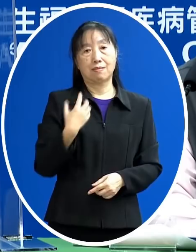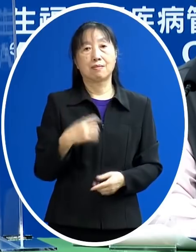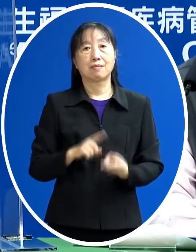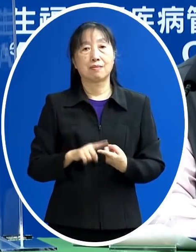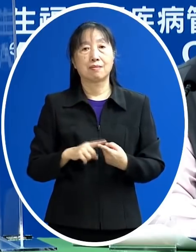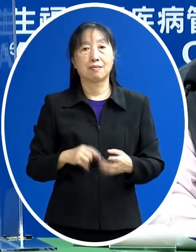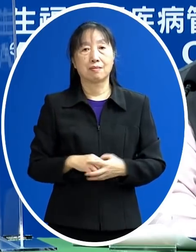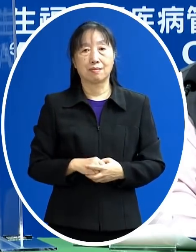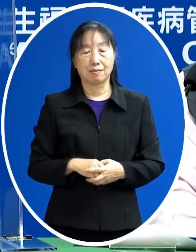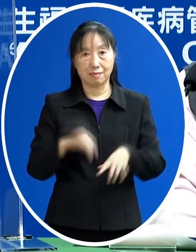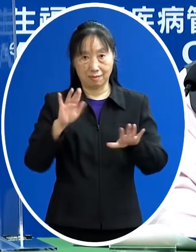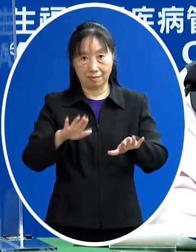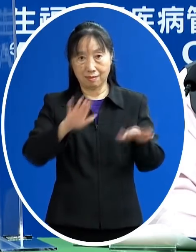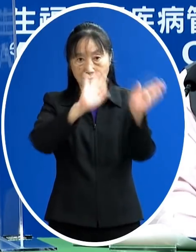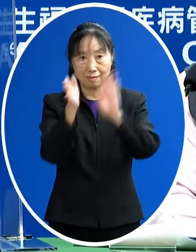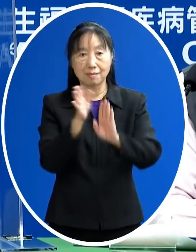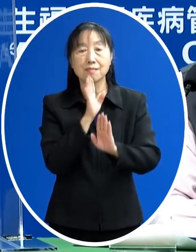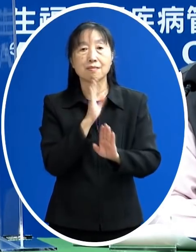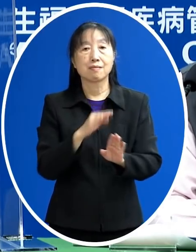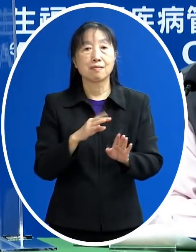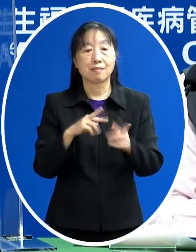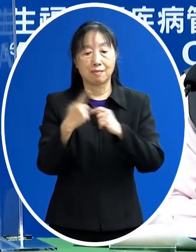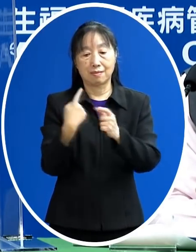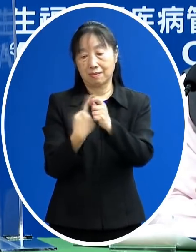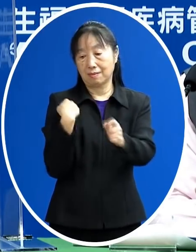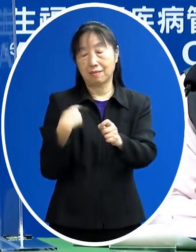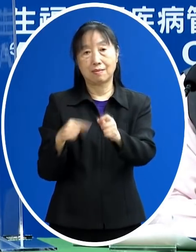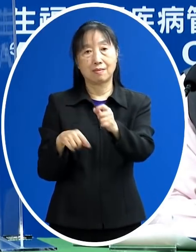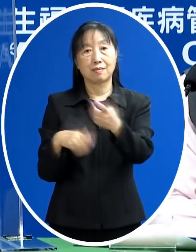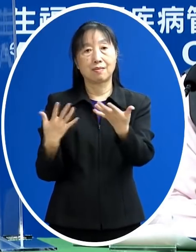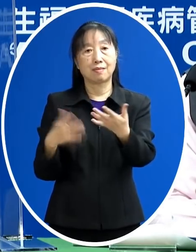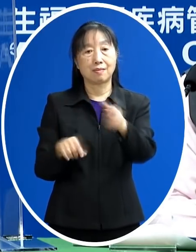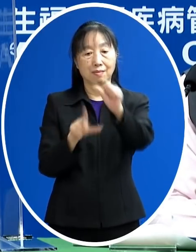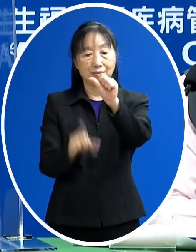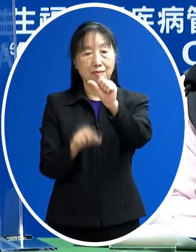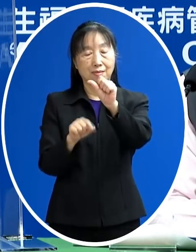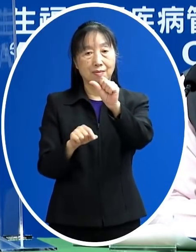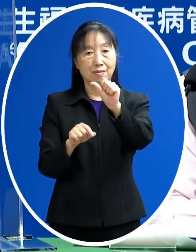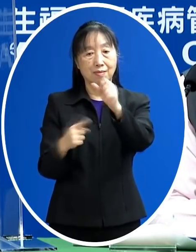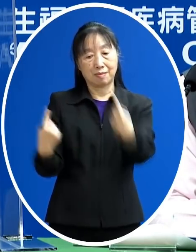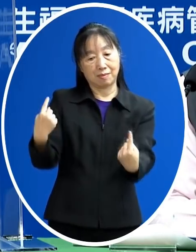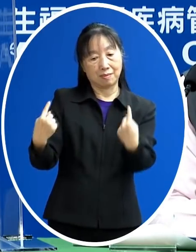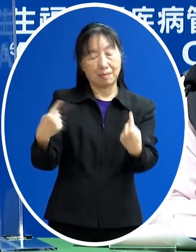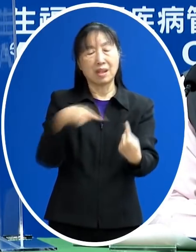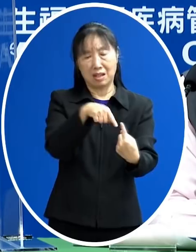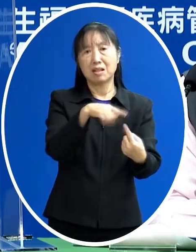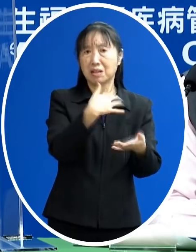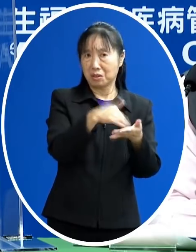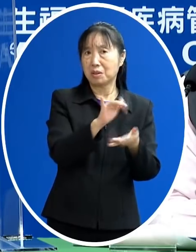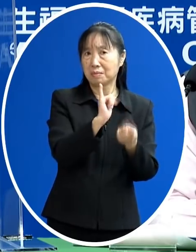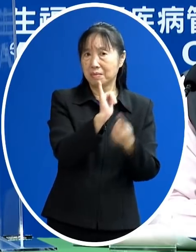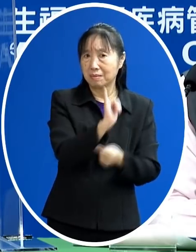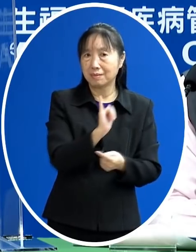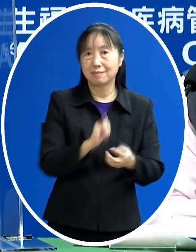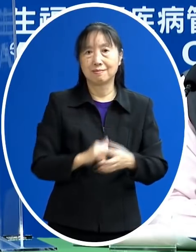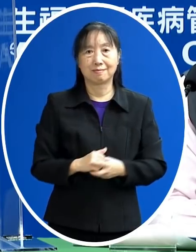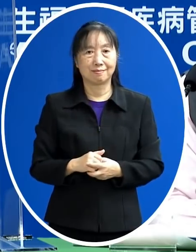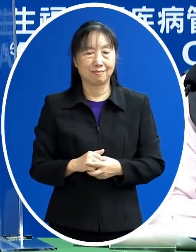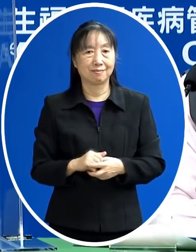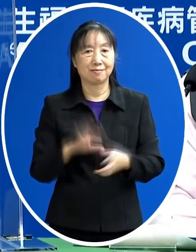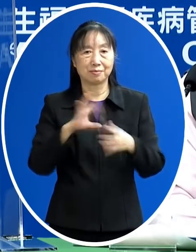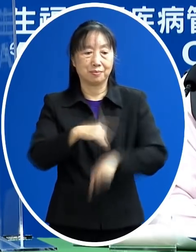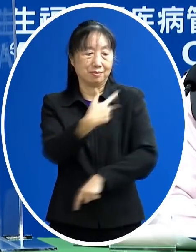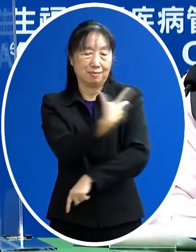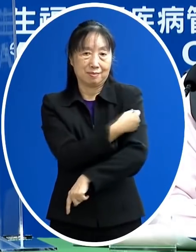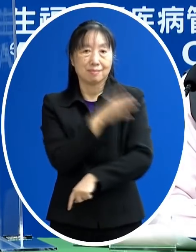然以现在来讲，现在的情况是比去年五月那时候的大环境稍微好一些些。好，主要是疫